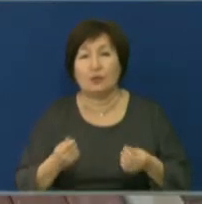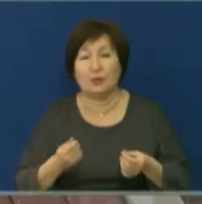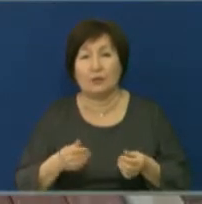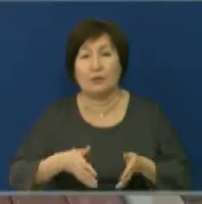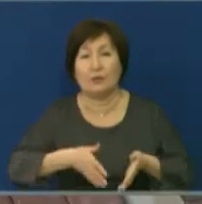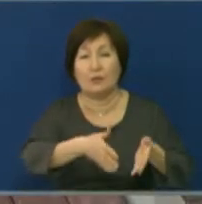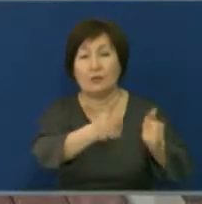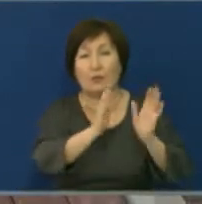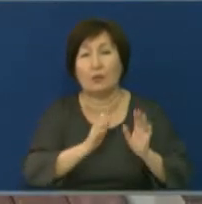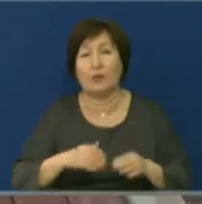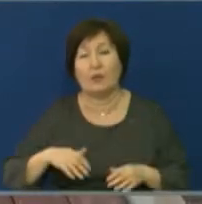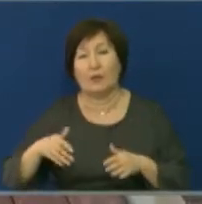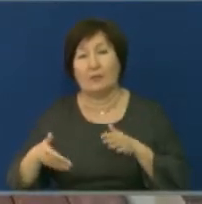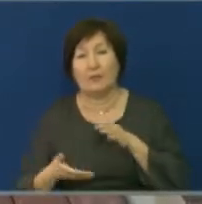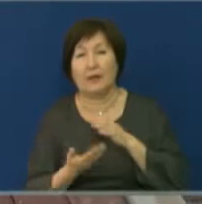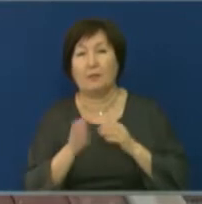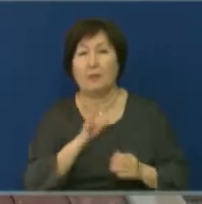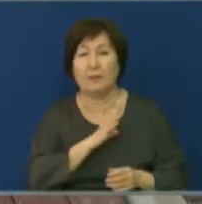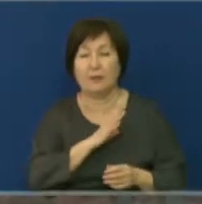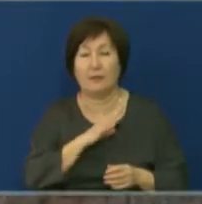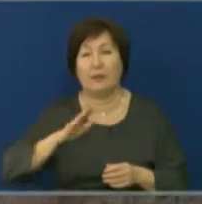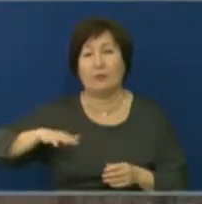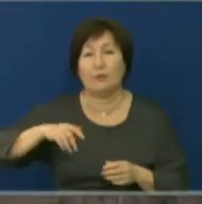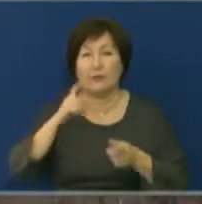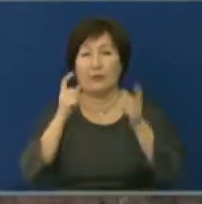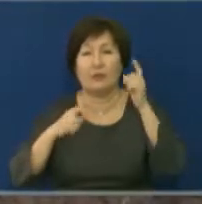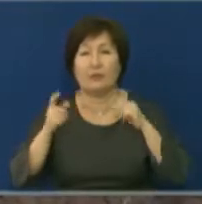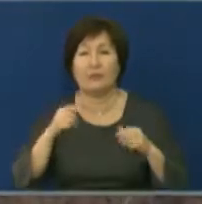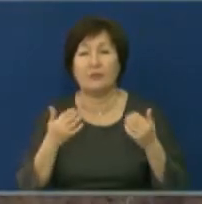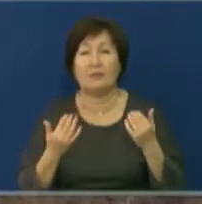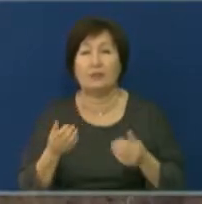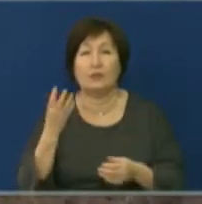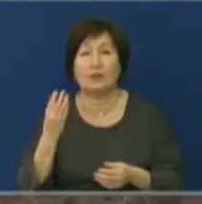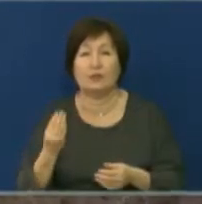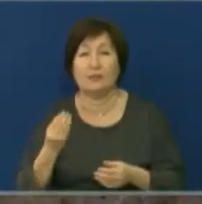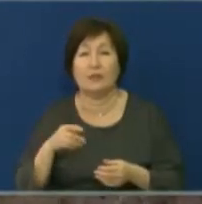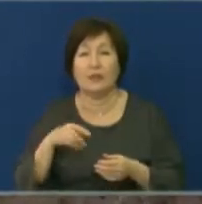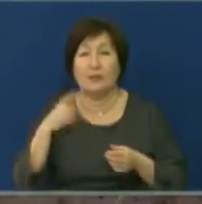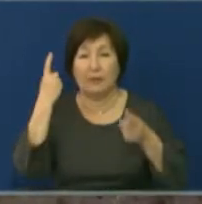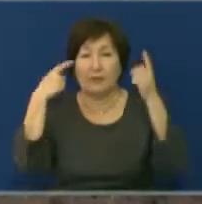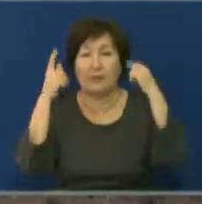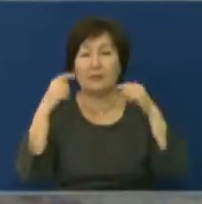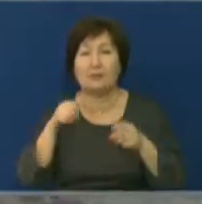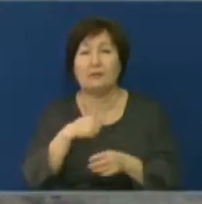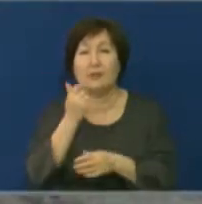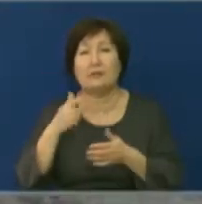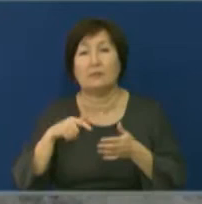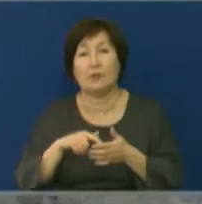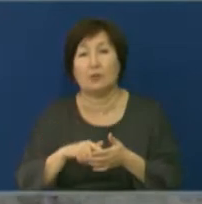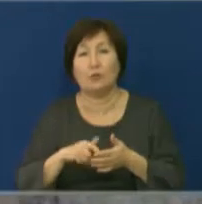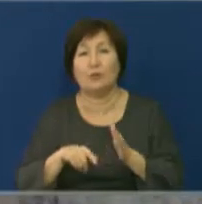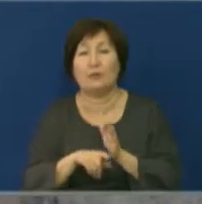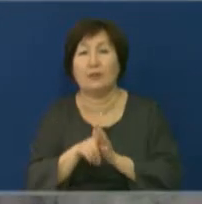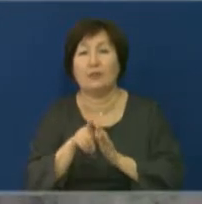этих участках образуются огромные ямы. На сегодняшний день по инициативе акима города на этих улицах начаты ремонтные